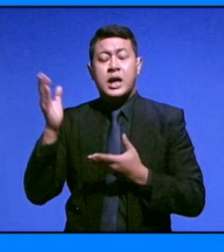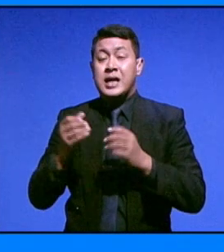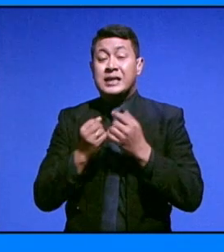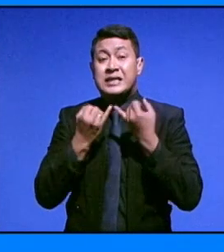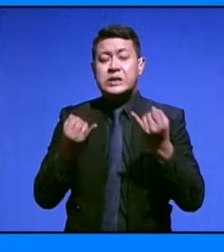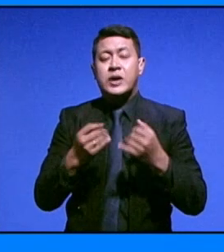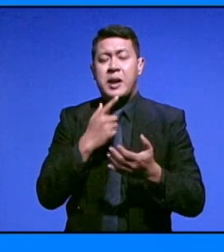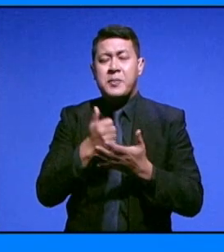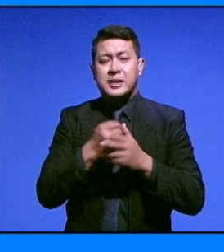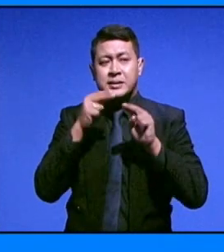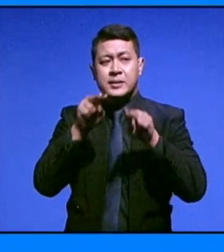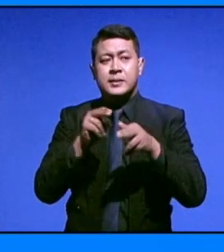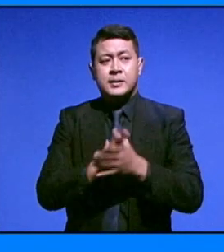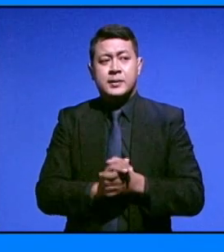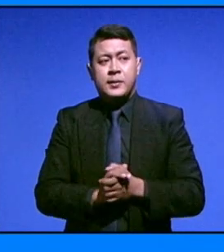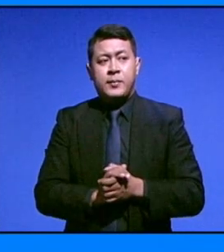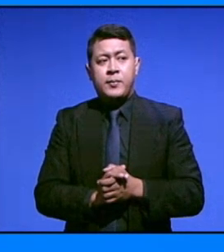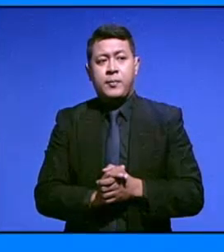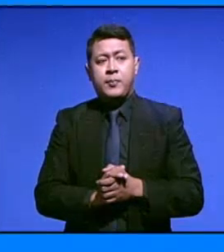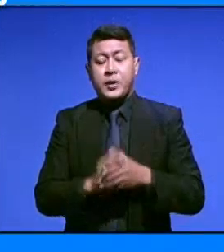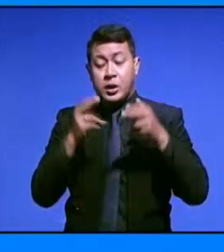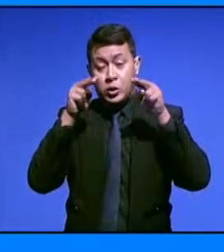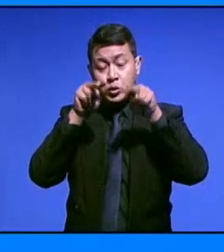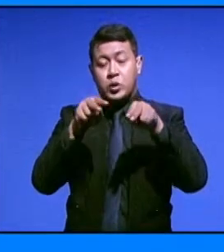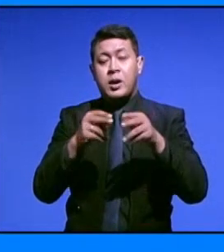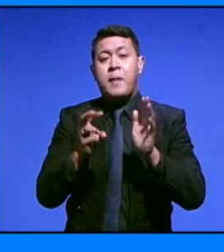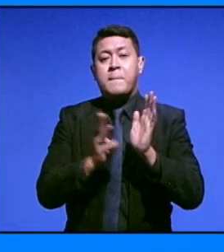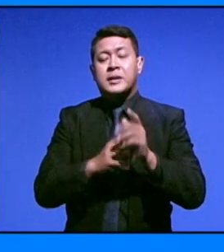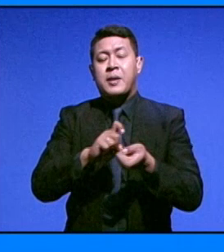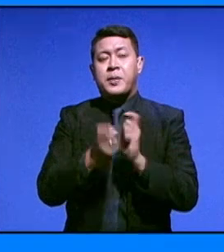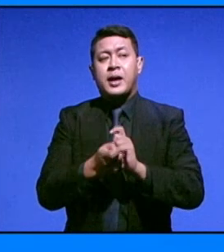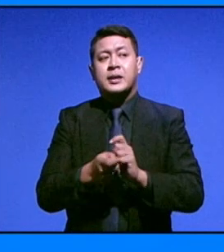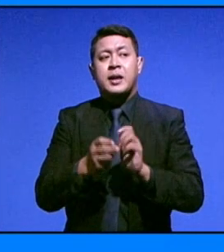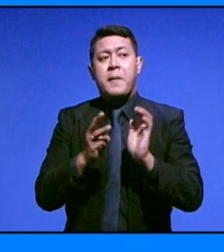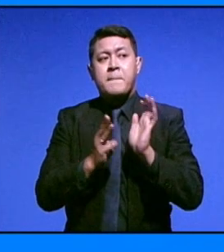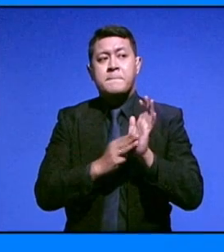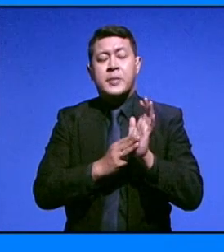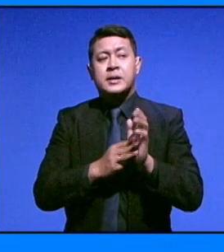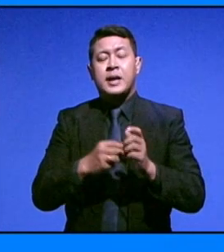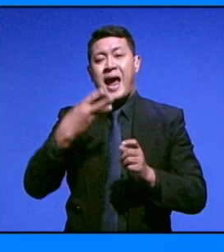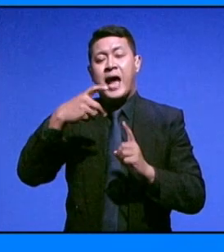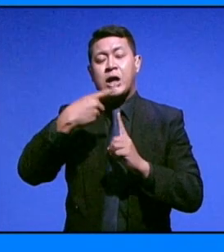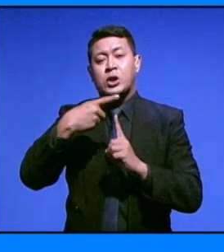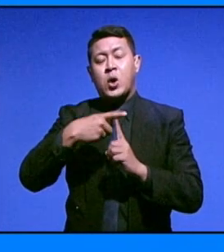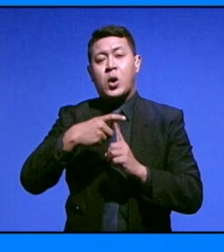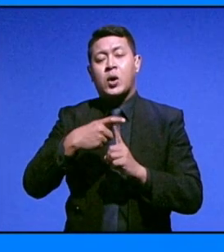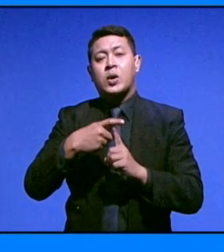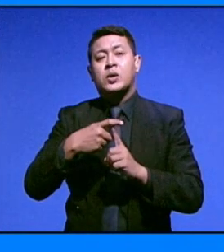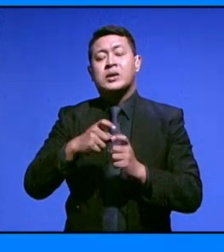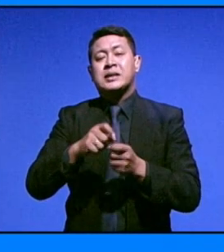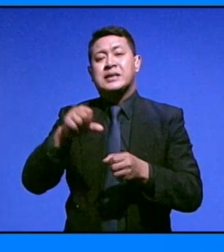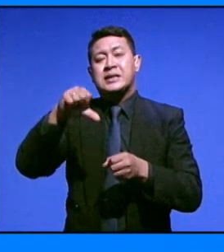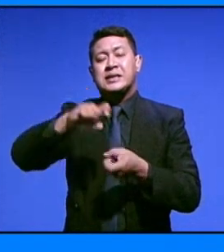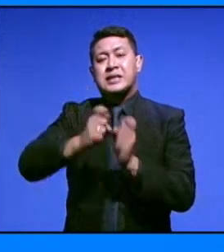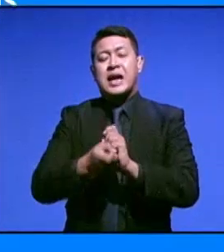ini menjadi cukup menarik untuk disimak yang menjadi sorotan diantaranya adalah isu pergantian Menteri Badan Usaha Milik Negara Erick Thohir yang disebutkan